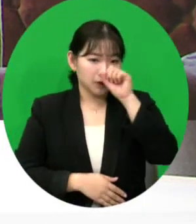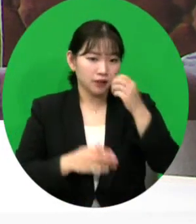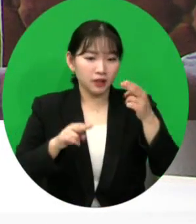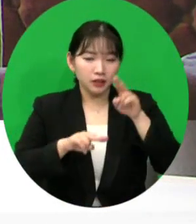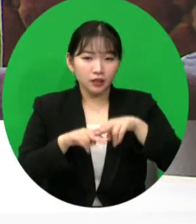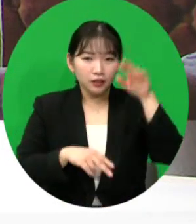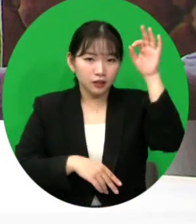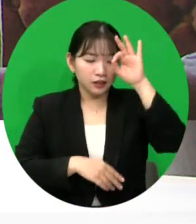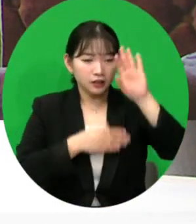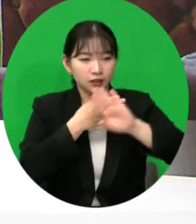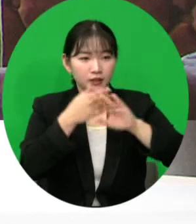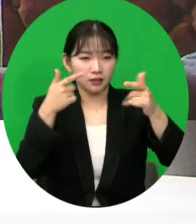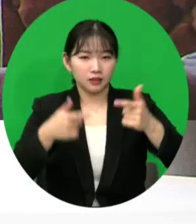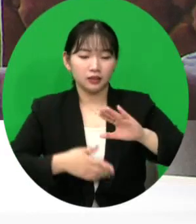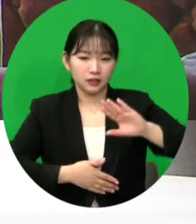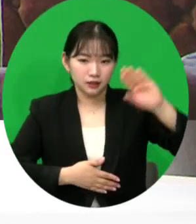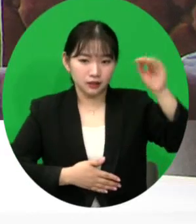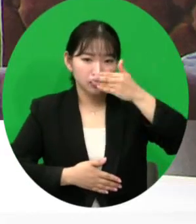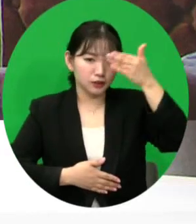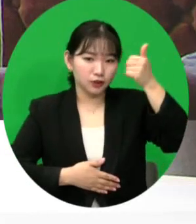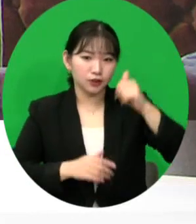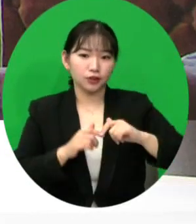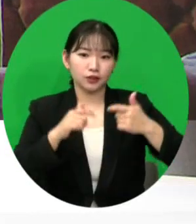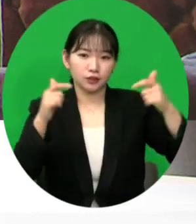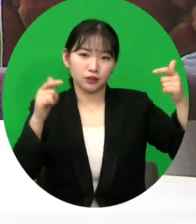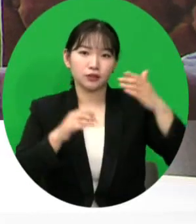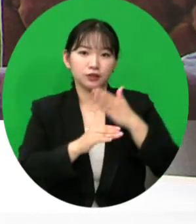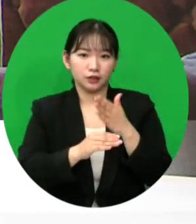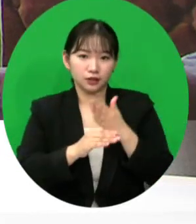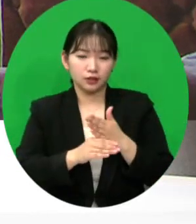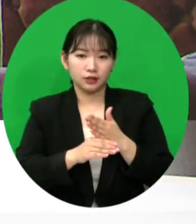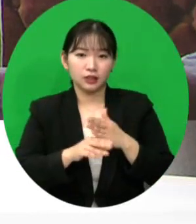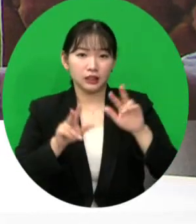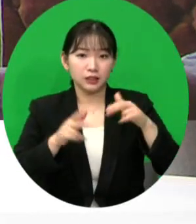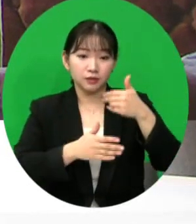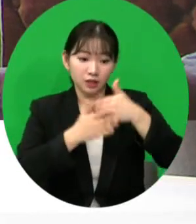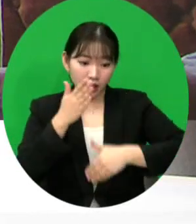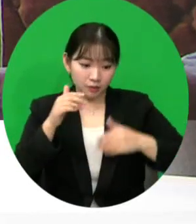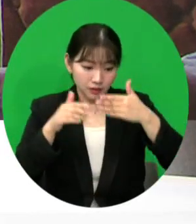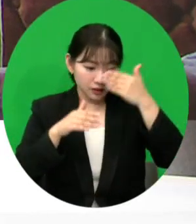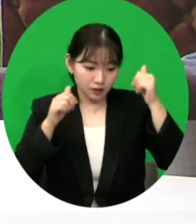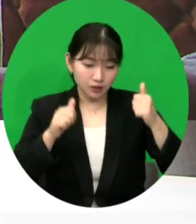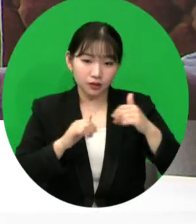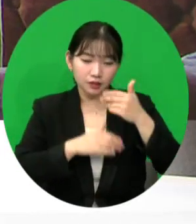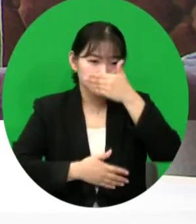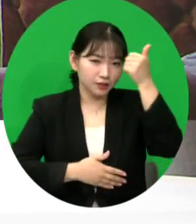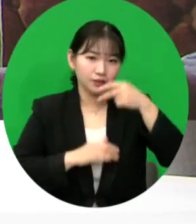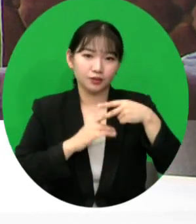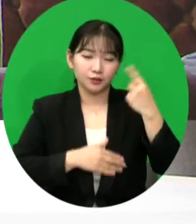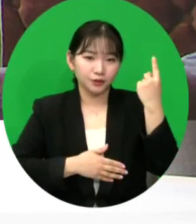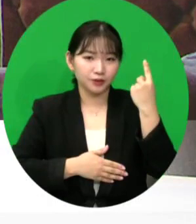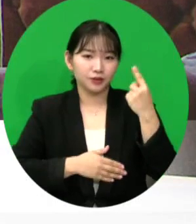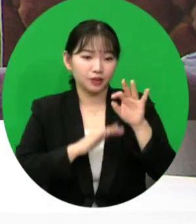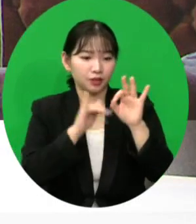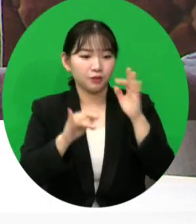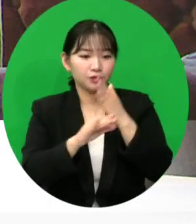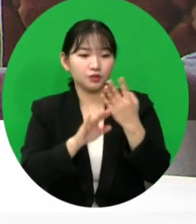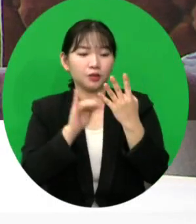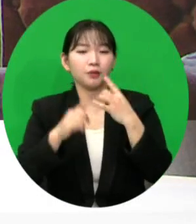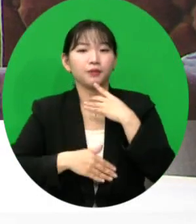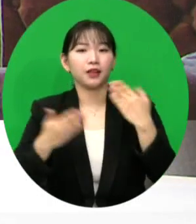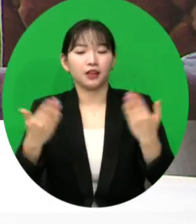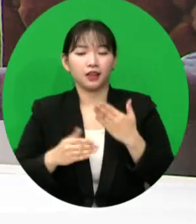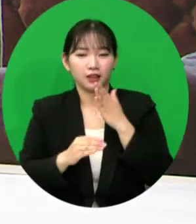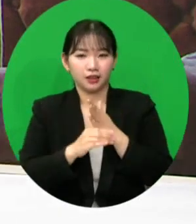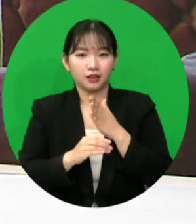일자리를 찾아 타 지역으로 떠나는 청년들이 늘어나는 가운데 그나마 남은 청년들도 10명 중 4명만 일을 하고